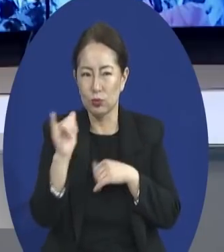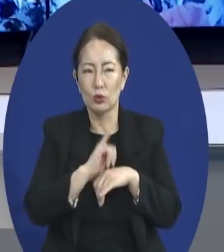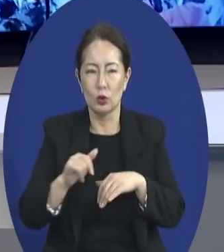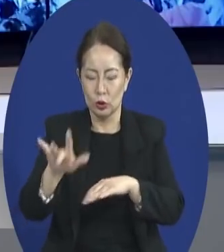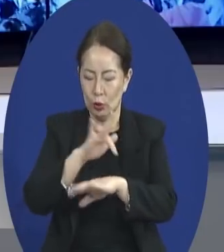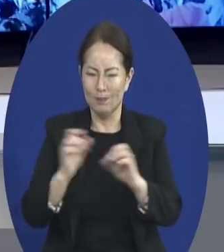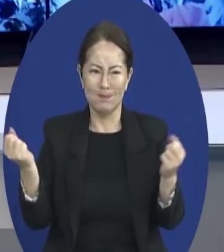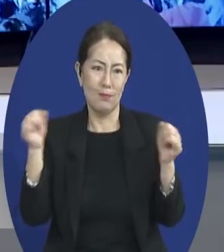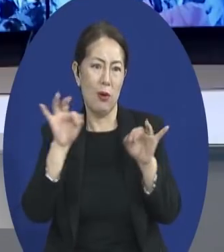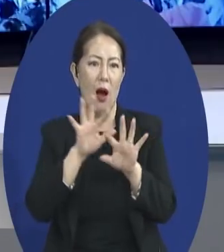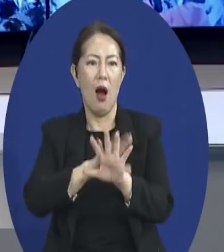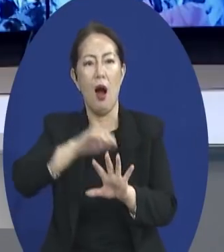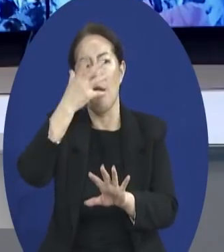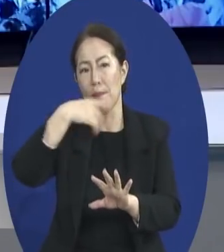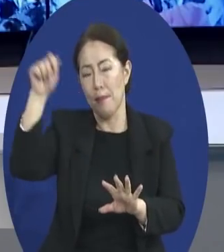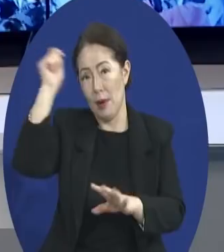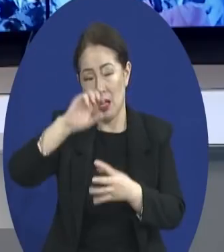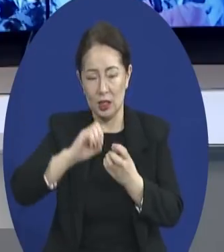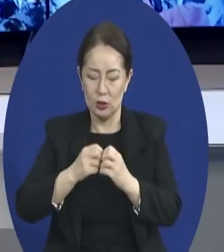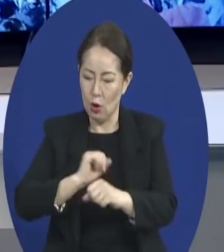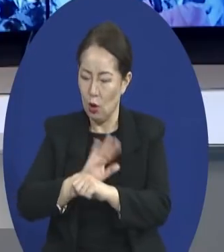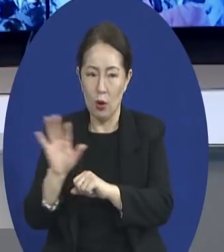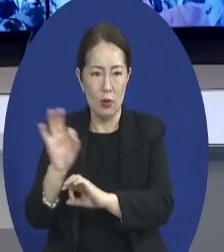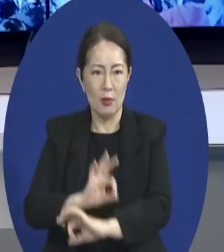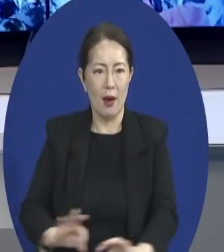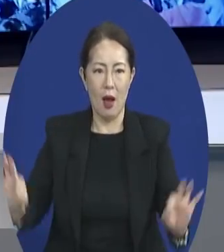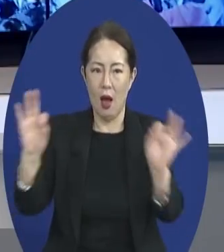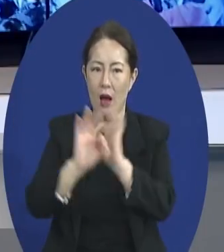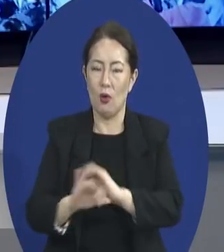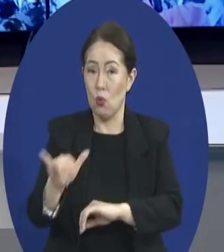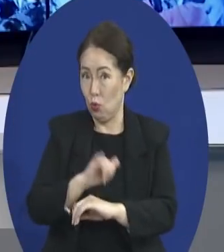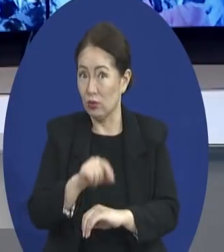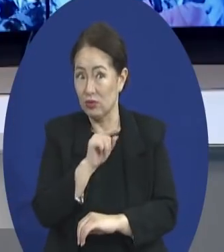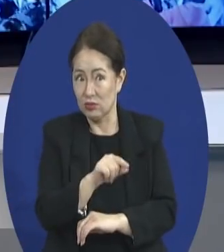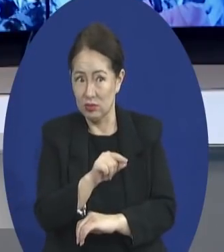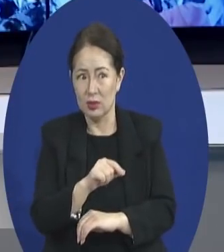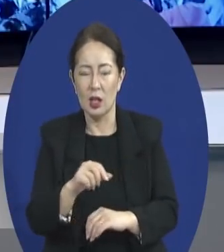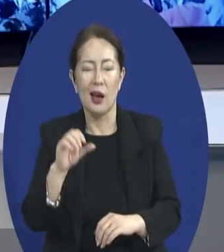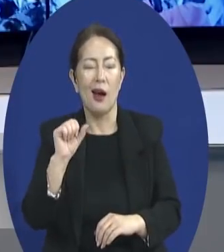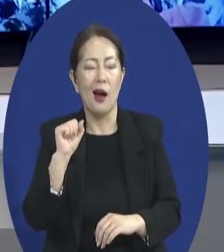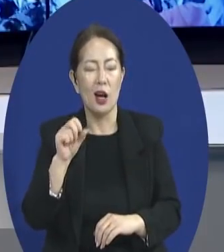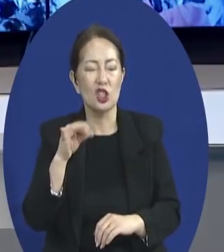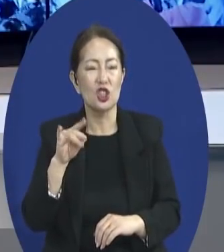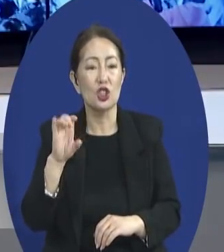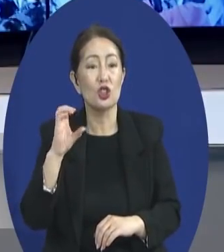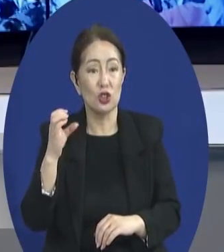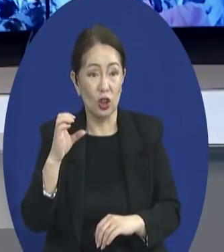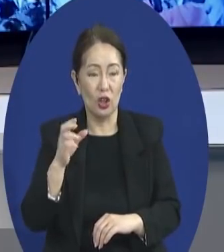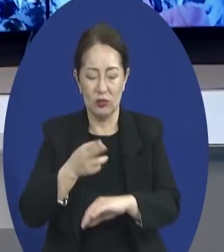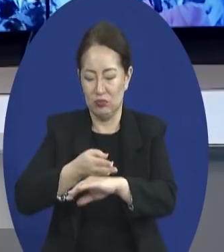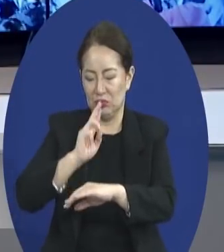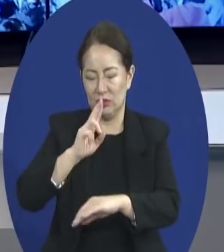тэмдэглэн өнгөрүүллээ. Цар тахлын давлгаанд өртөөгүй гарын 5 хуранд багтах цөөхөн улсын нэг бүгд найрамд харцсан Солонгос ард улсын тэргүүн Ким Жон